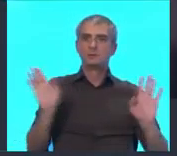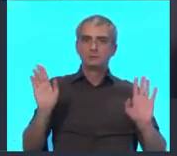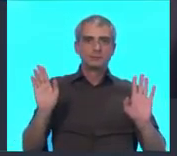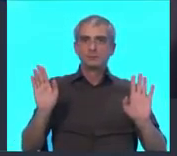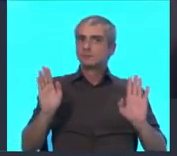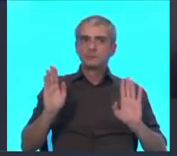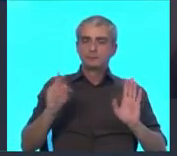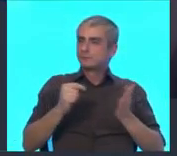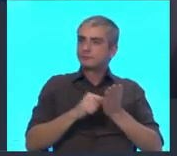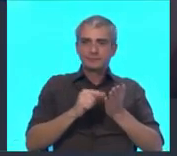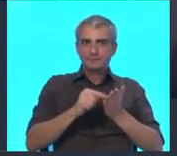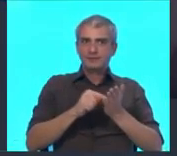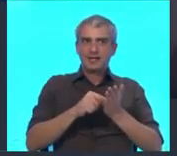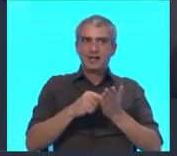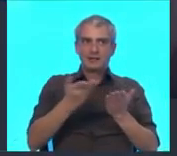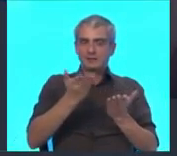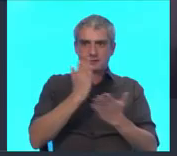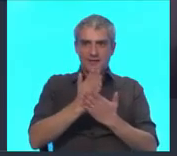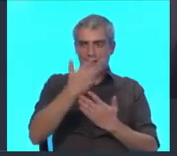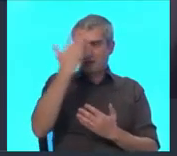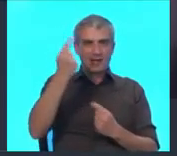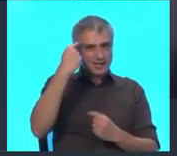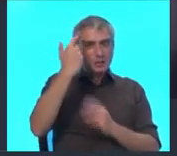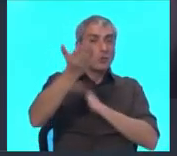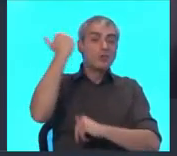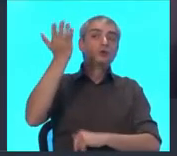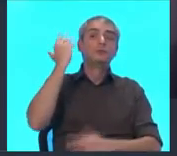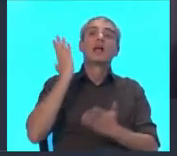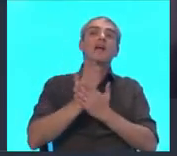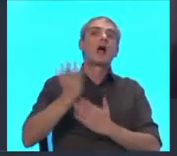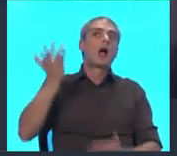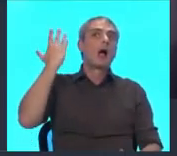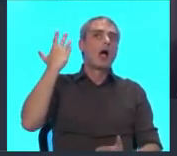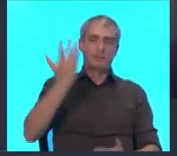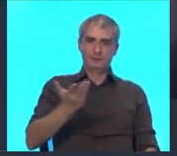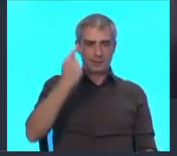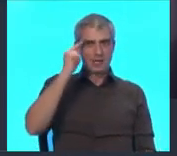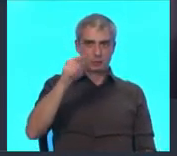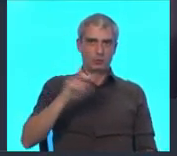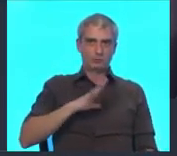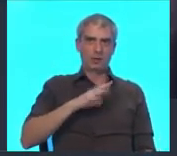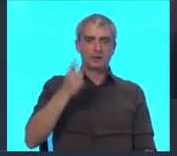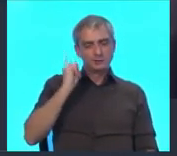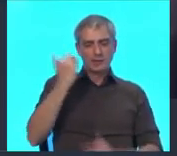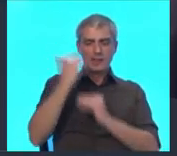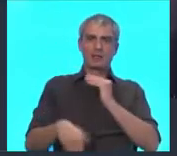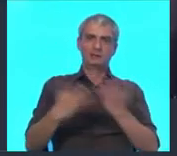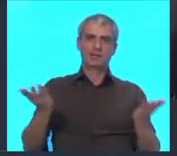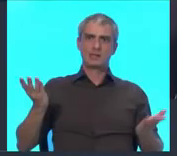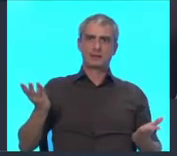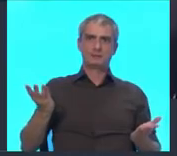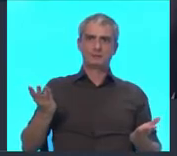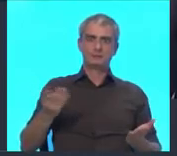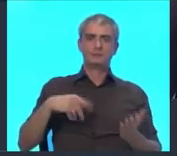כי הכתובת היא על הקיר כבר הרבה מאוד זמן, יותר מדי זמן. וצריכים לסיים את הסאגה הזאת.